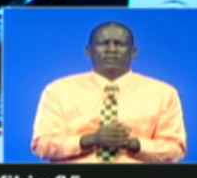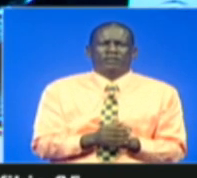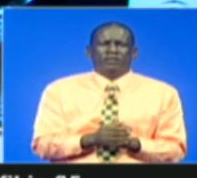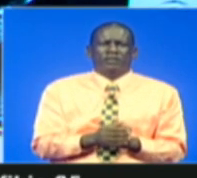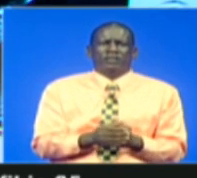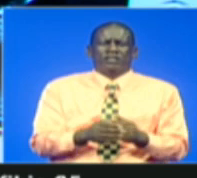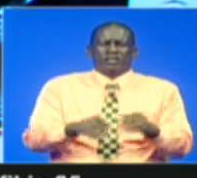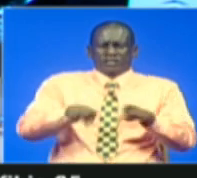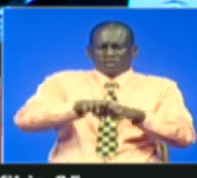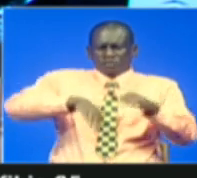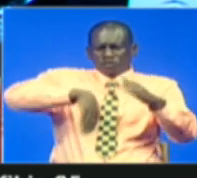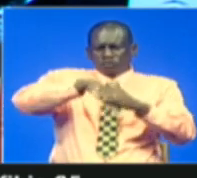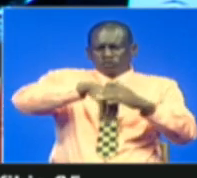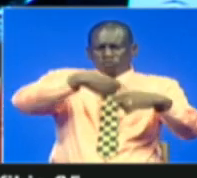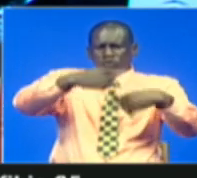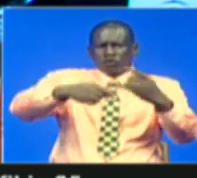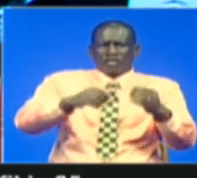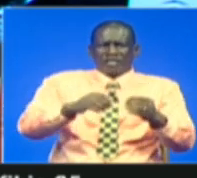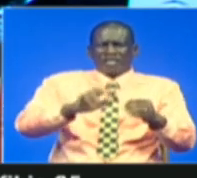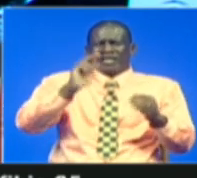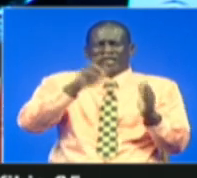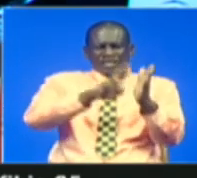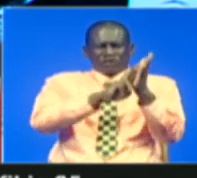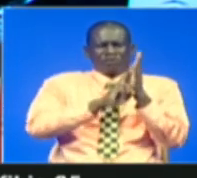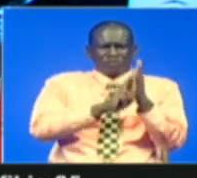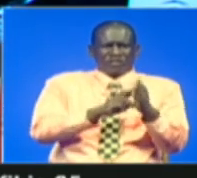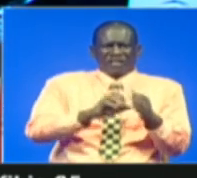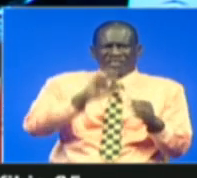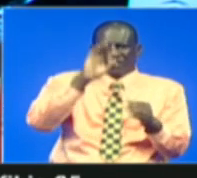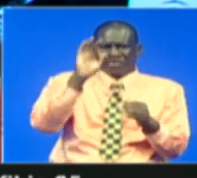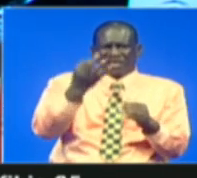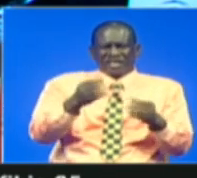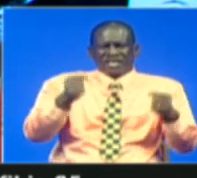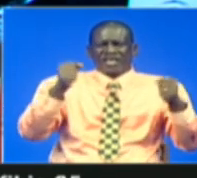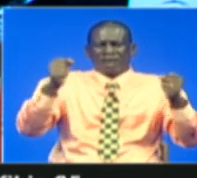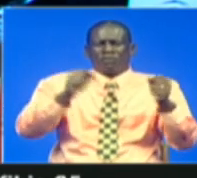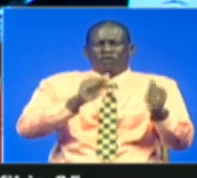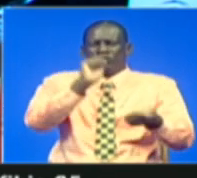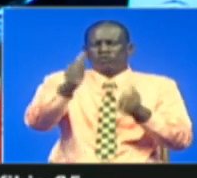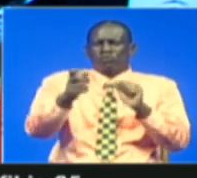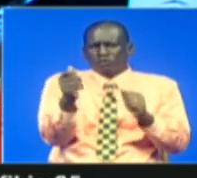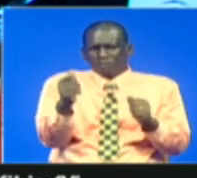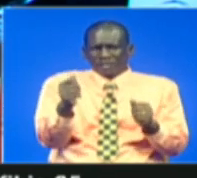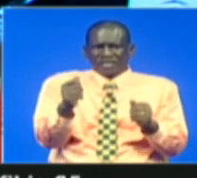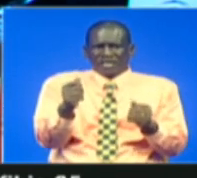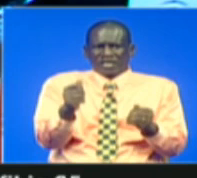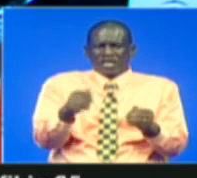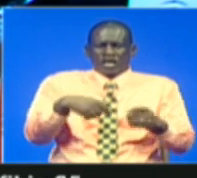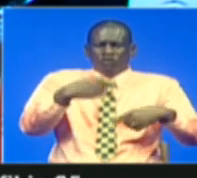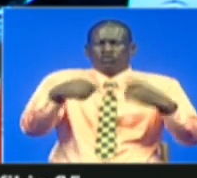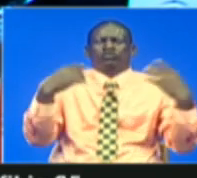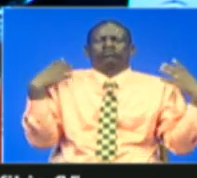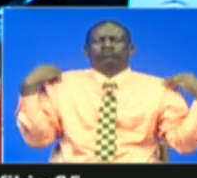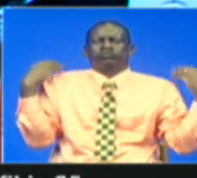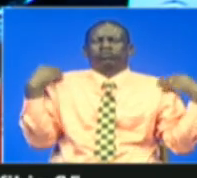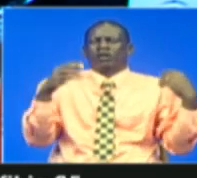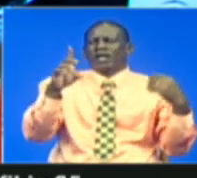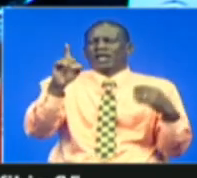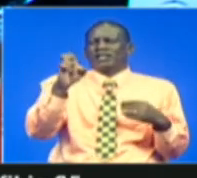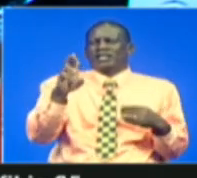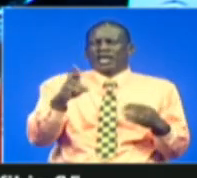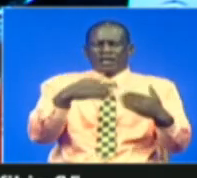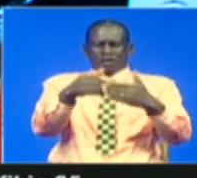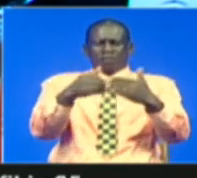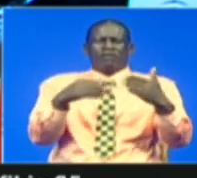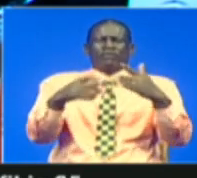Tusalie na kandanda, na ni kwamba wakilishi wa Kenya katika makala ya tatu ya kuonea kombe la Sport Pesa wameimarisha mazoezi yao jijini Dar es Salaam kabla